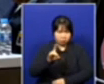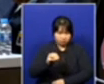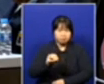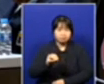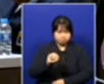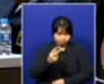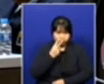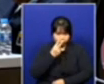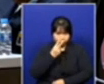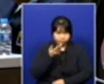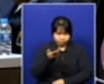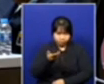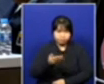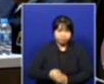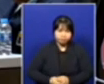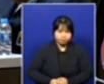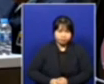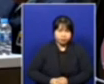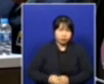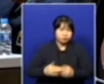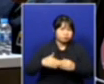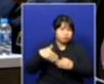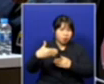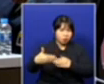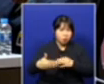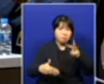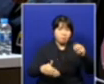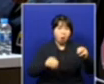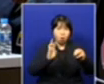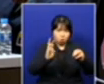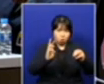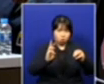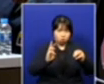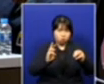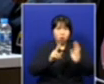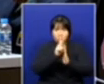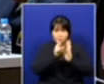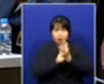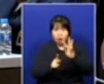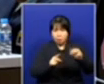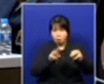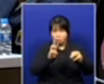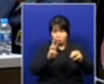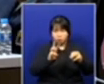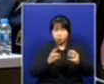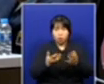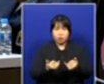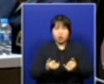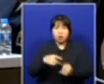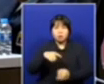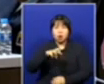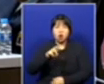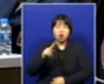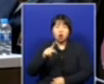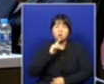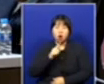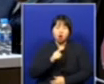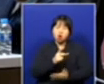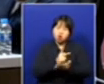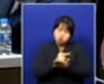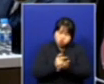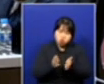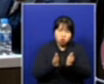านดูนะครับผมไปเร็วๆครับในมาตรา6เลยพรก.ฉบับนี้หลายท่านก็ให้ฉายาว่ากู้ร่วมกันเป็นห